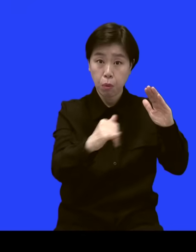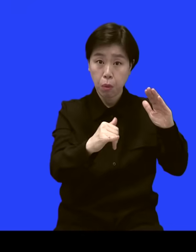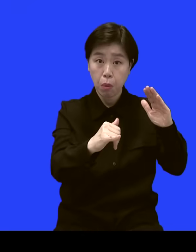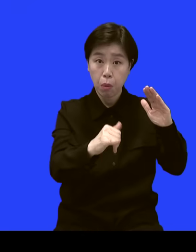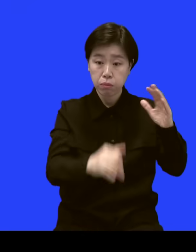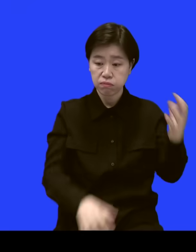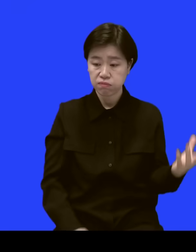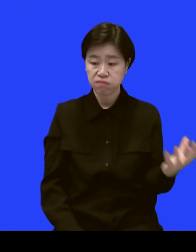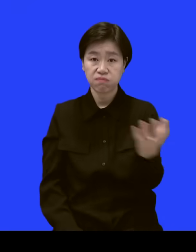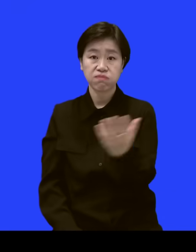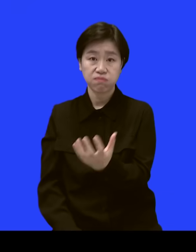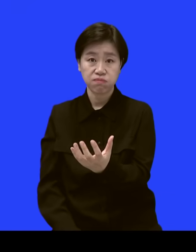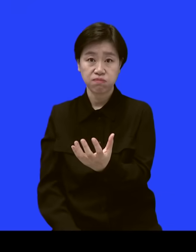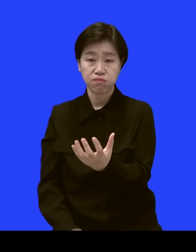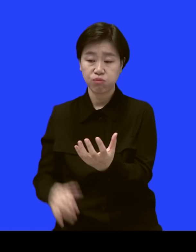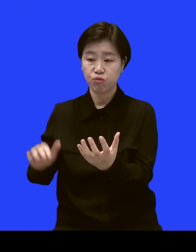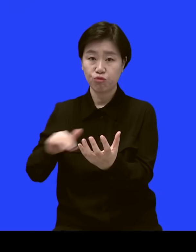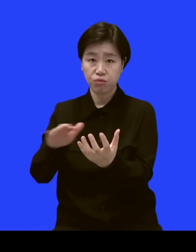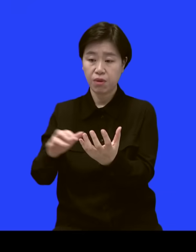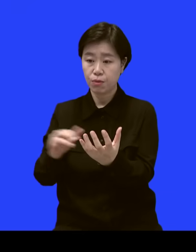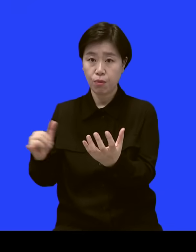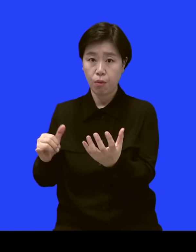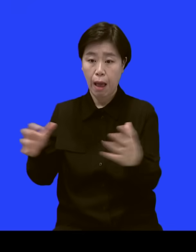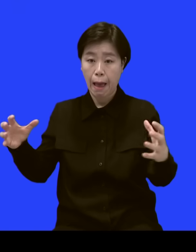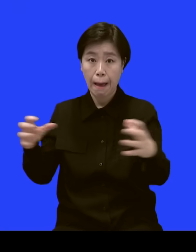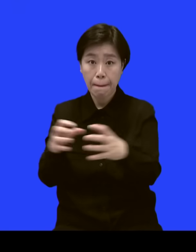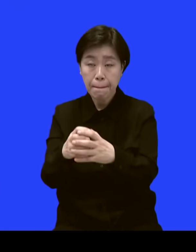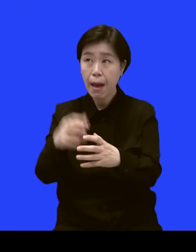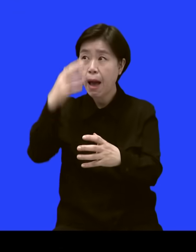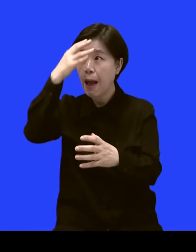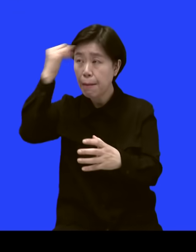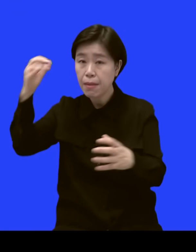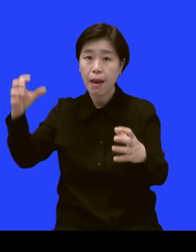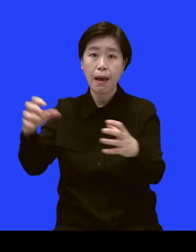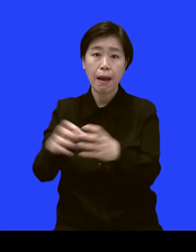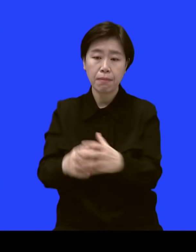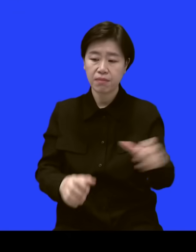그래서 고모네 가족 5명. 예, 저희 가족 막